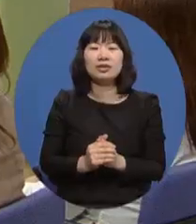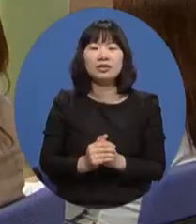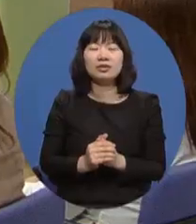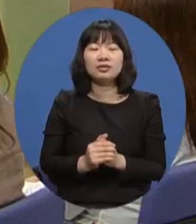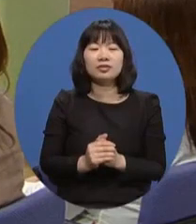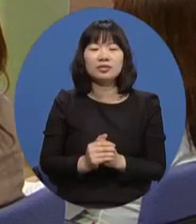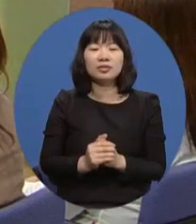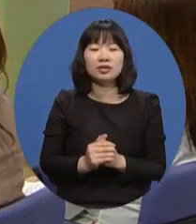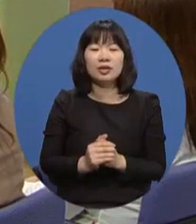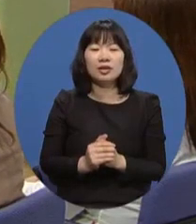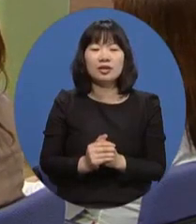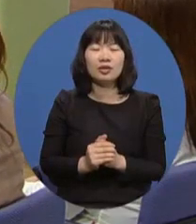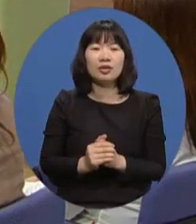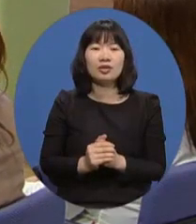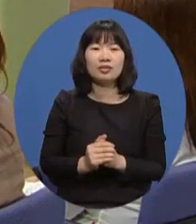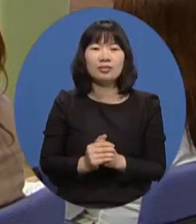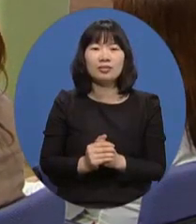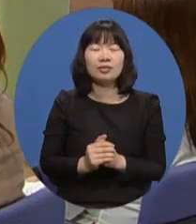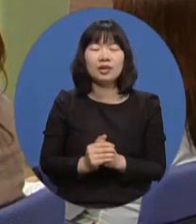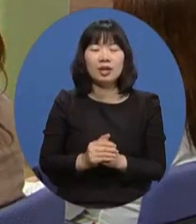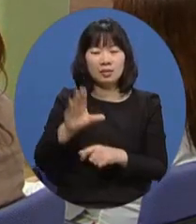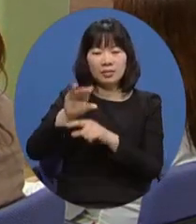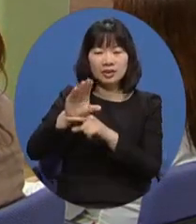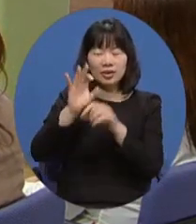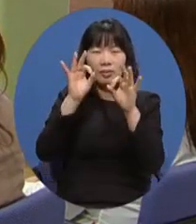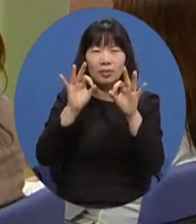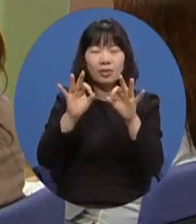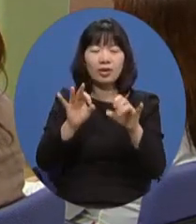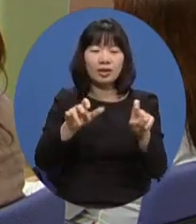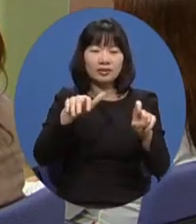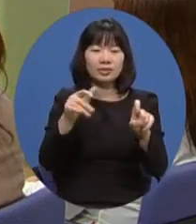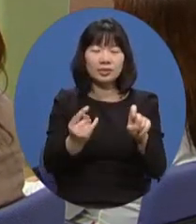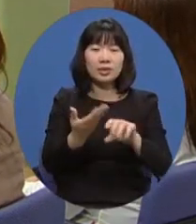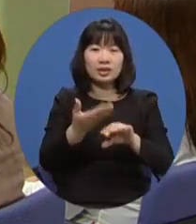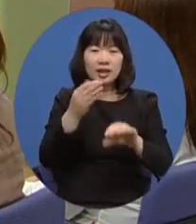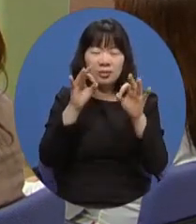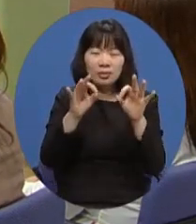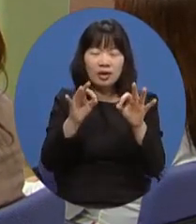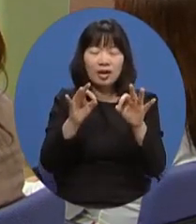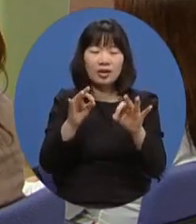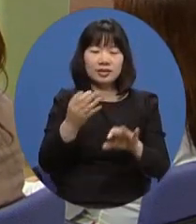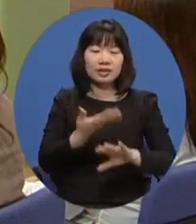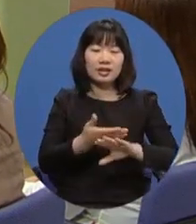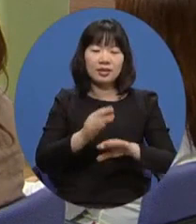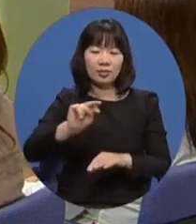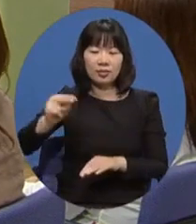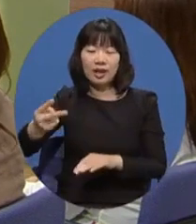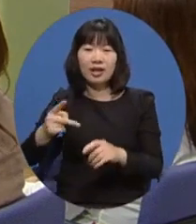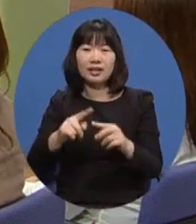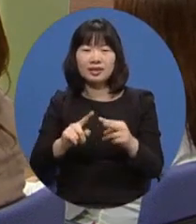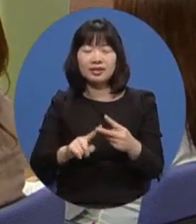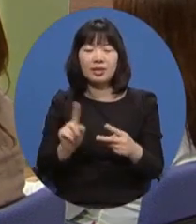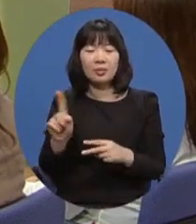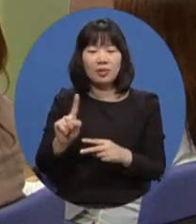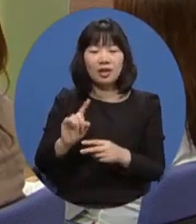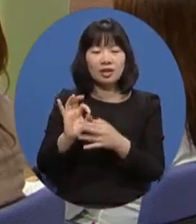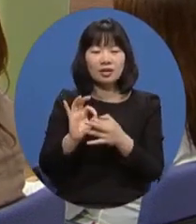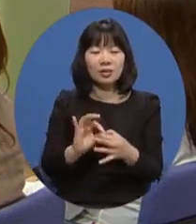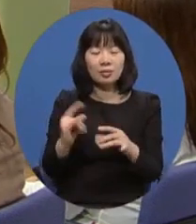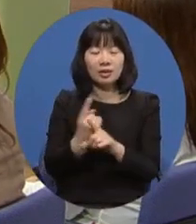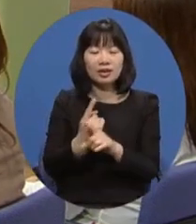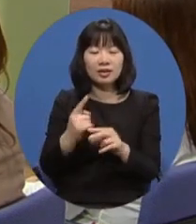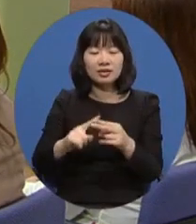그래서 방송도 뭐한 화면을 10초 이상 잡으면 탁탁 다른 데 틀어버린다든가. 계속 뭔가